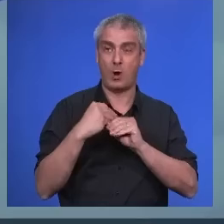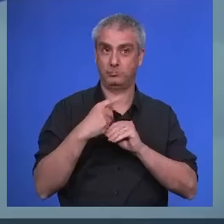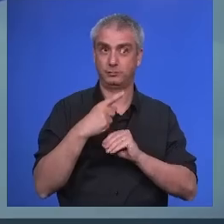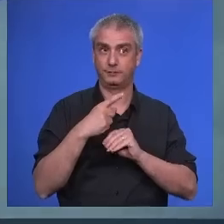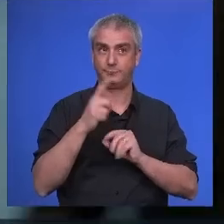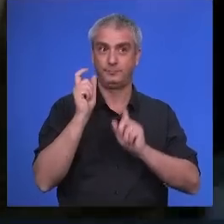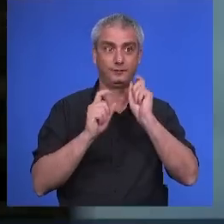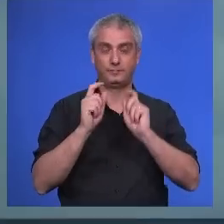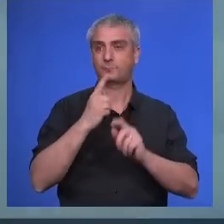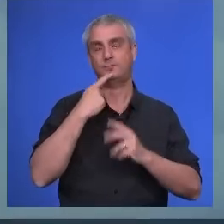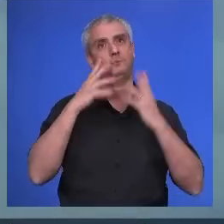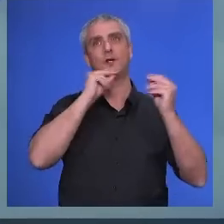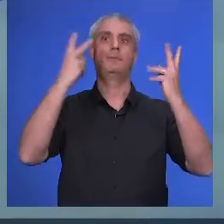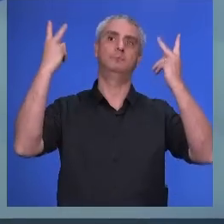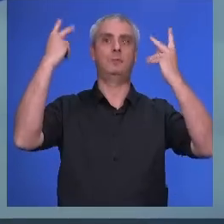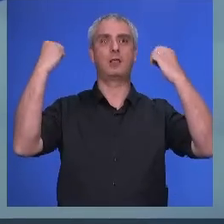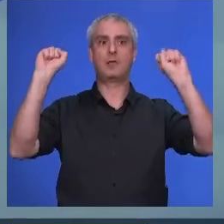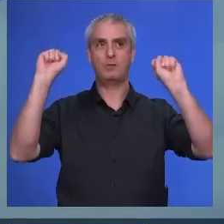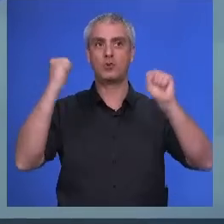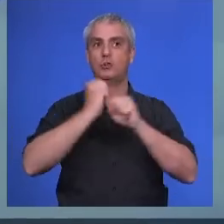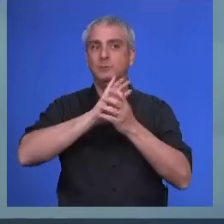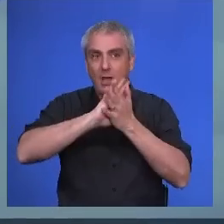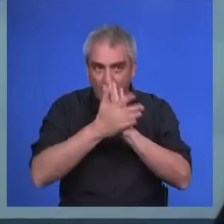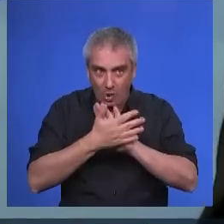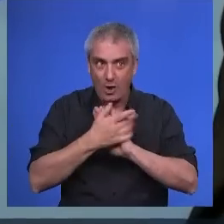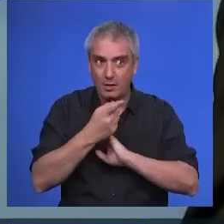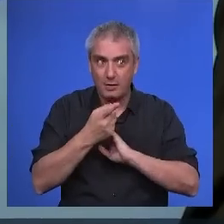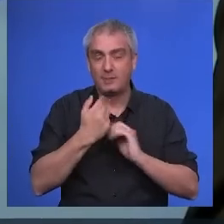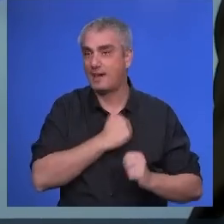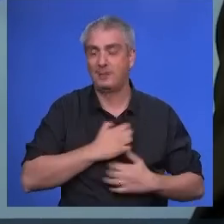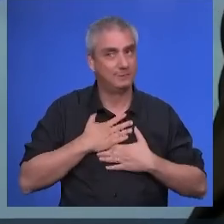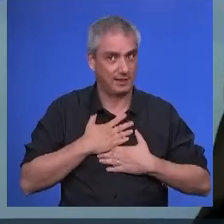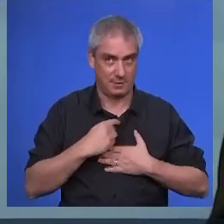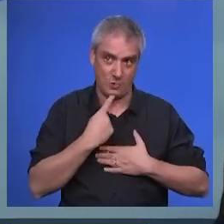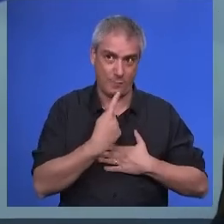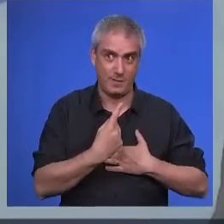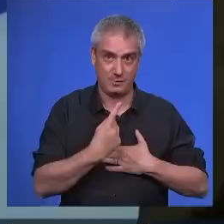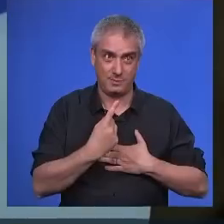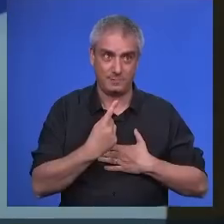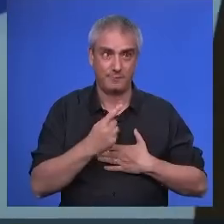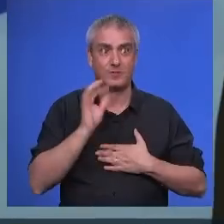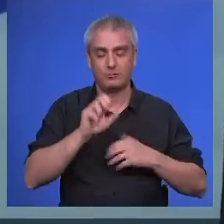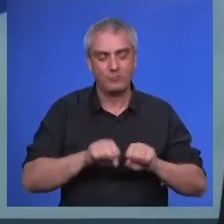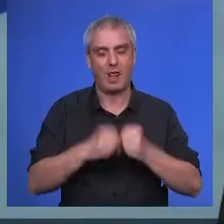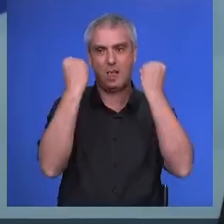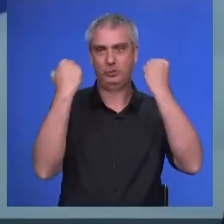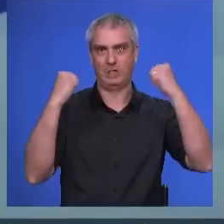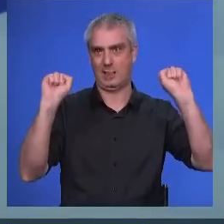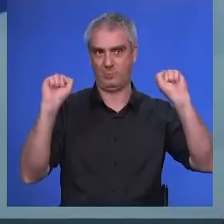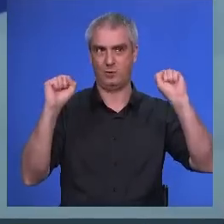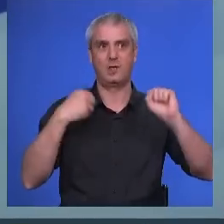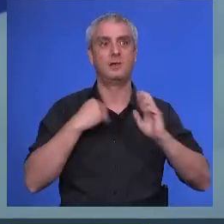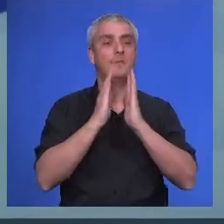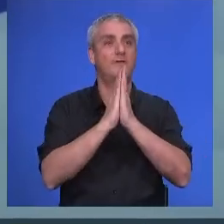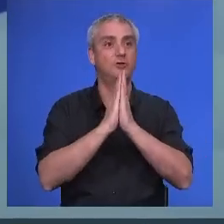על דמוקרטיה עושים הכל בעצם, לצערי אני אומר את הדברים, כדי להרוס אותה. אני קורא לכל